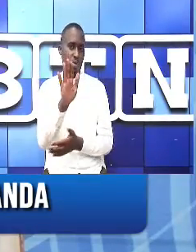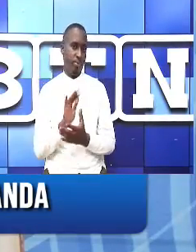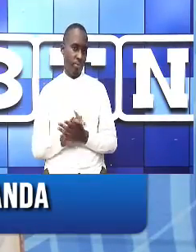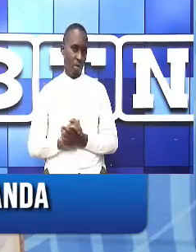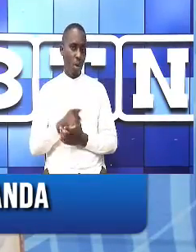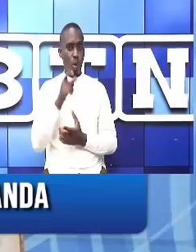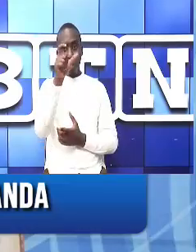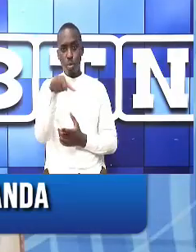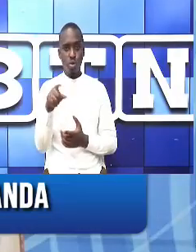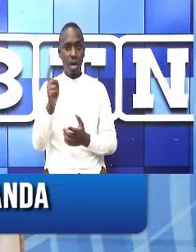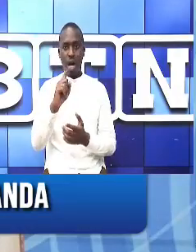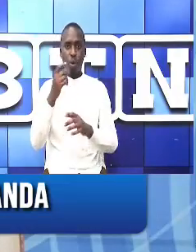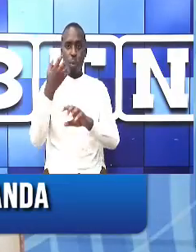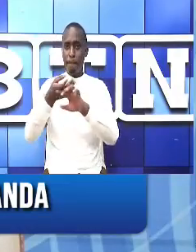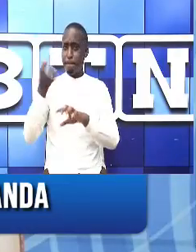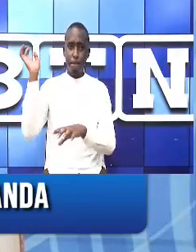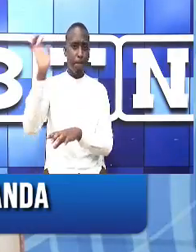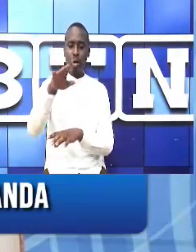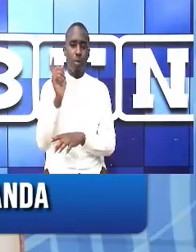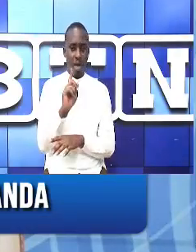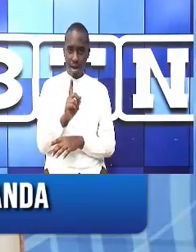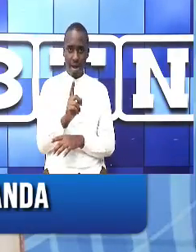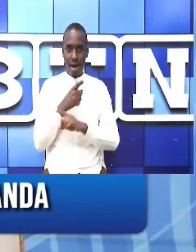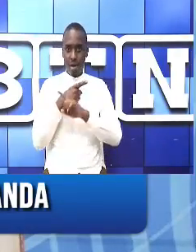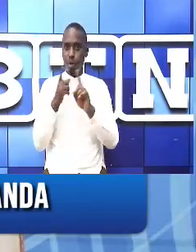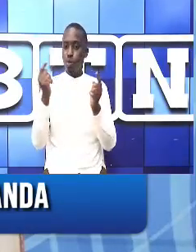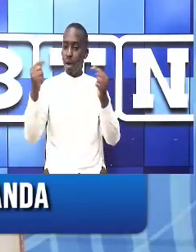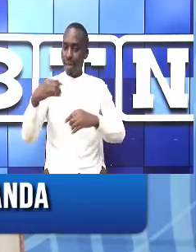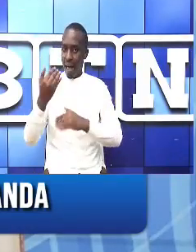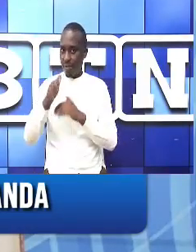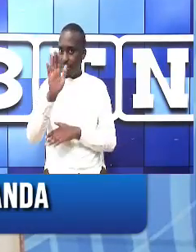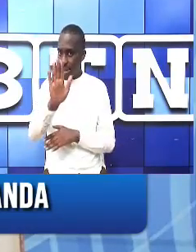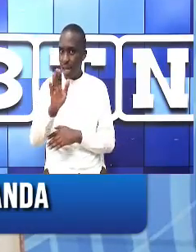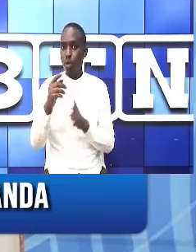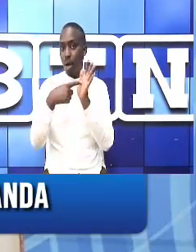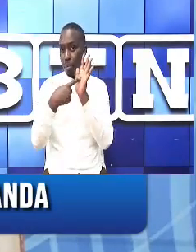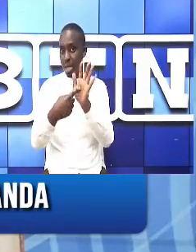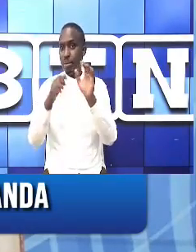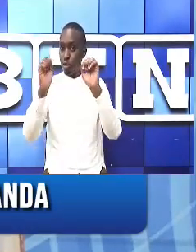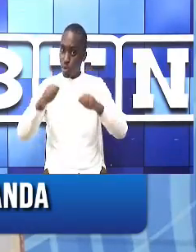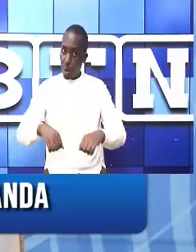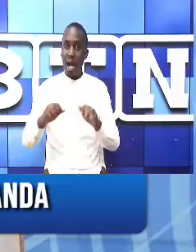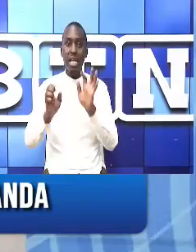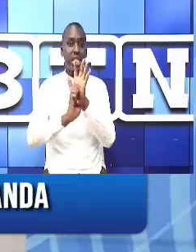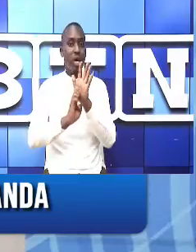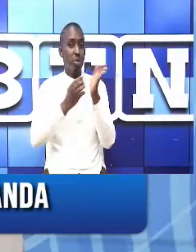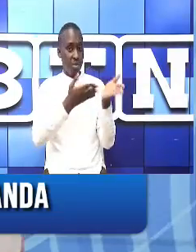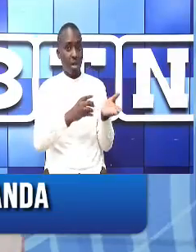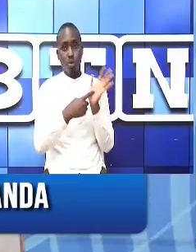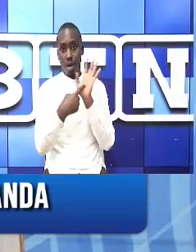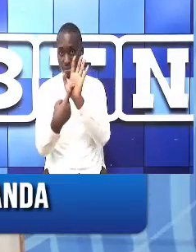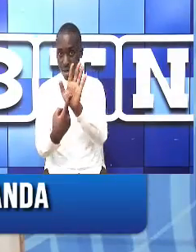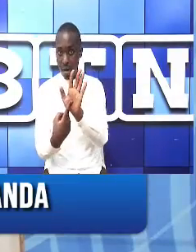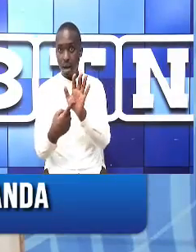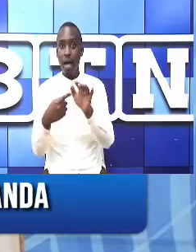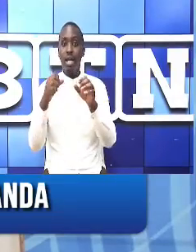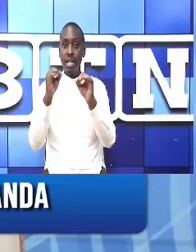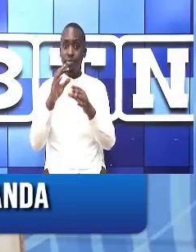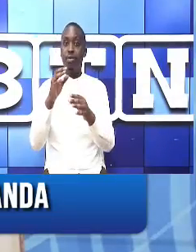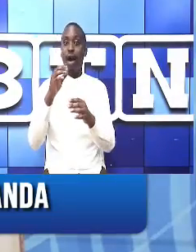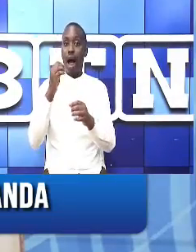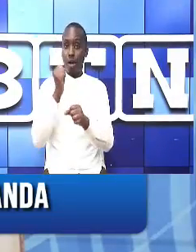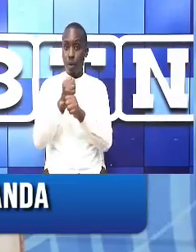rero ntabwo ari uguterwa amabuye turamwegera tukamureka ko ibyo bishoboka n'ingero zifatika ndetse byaba ngombwa hagakora n'ingendo shuri